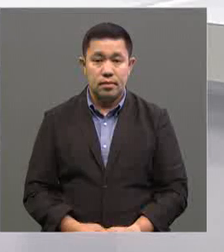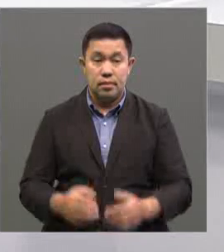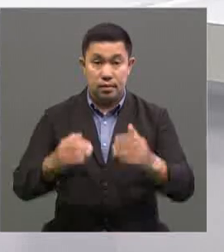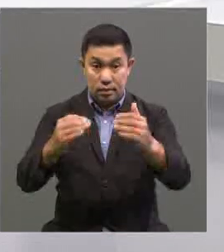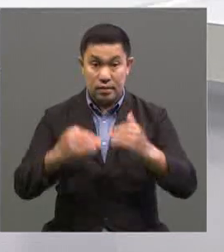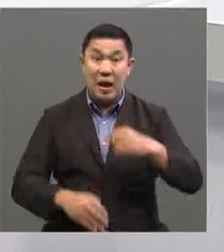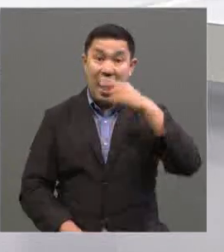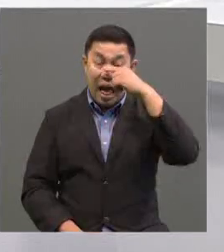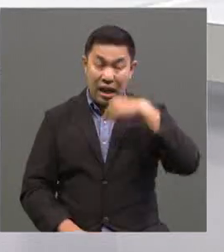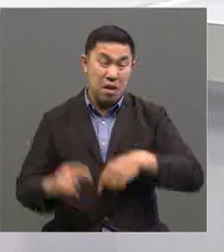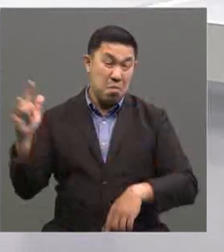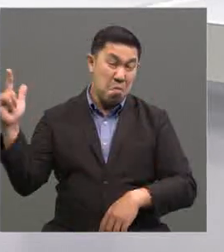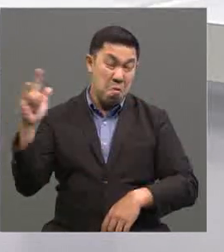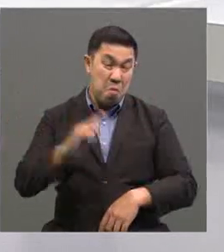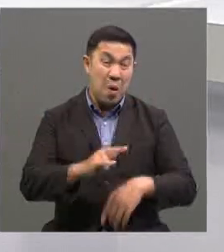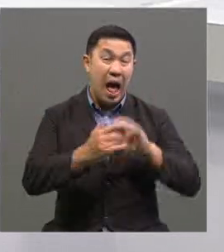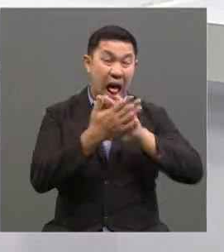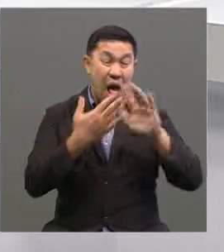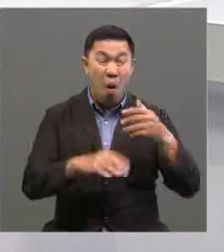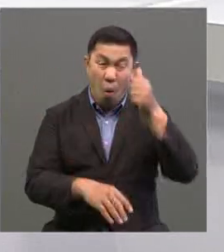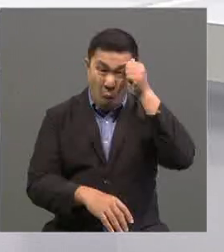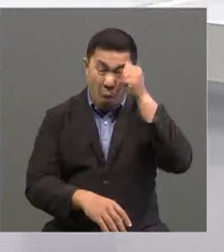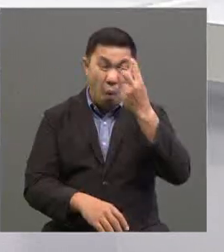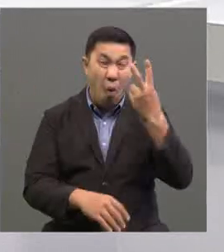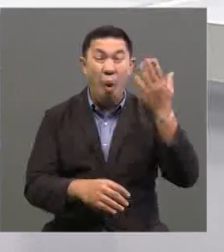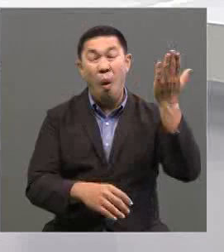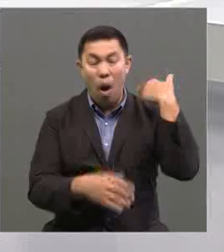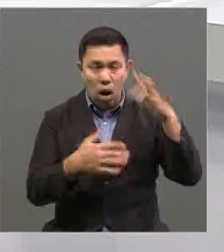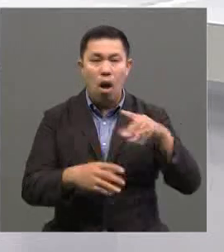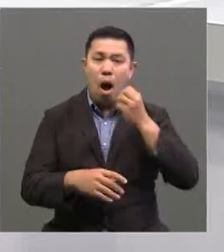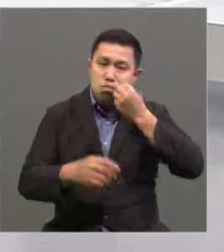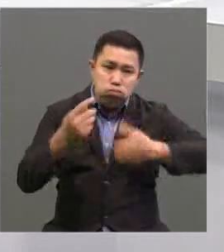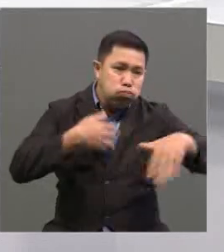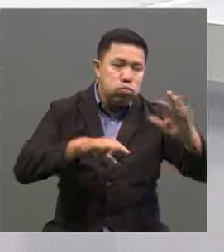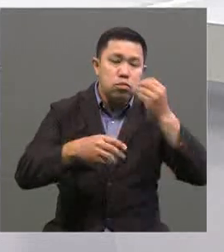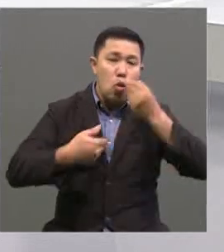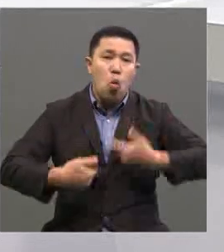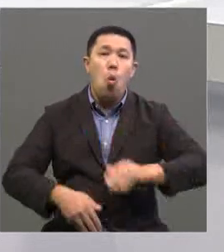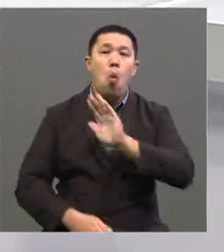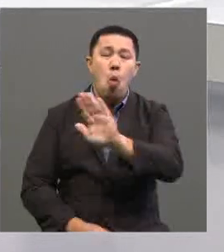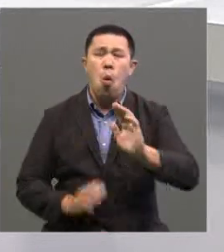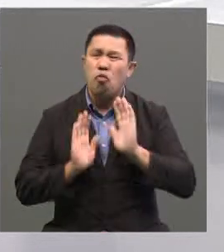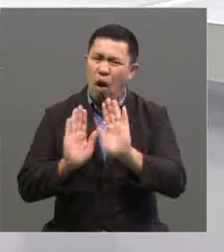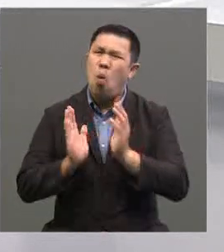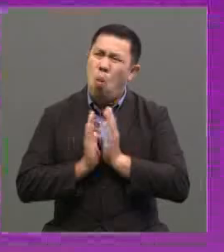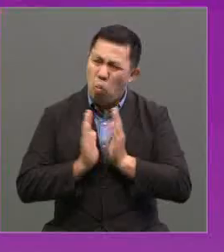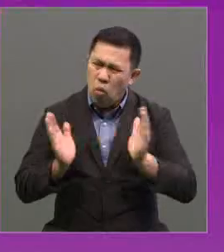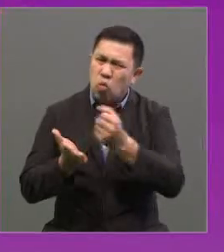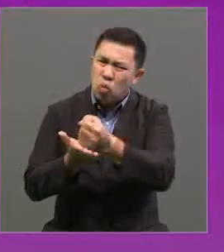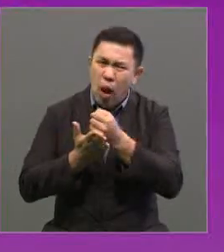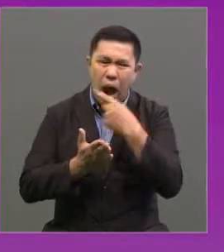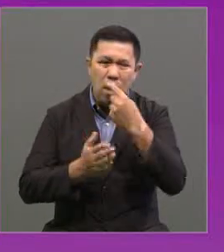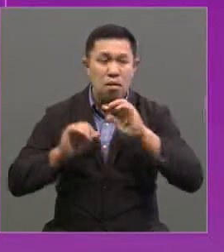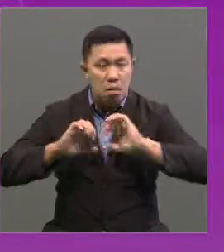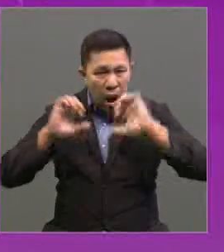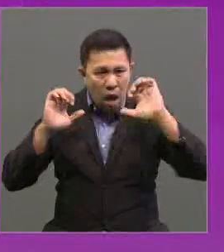ส่วนแรงงานไทยที่เดินทางกลับมาก่อนหน้านี้แล้วหลายคนก็เดินทางกลับไปถึงภูมิลำเนานะคะตอนนี้เนี่ยก็ฝากขอบคุณเจ้าหน้าที่ไม่ว่าจะเป็นภา